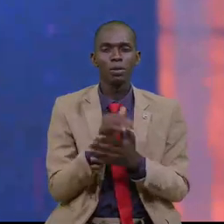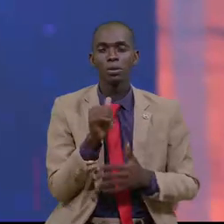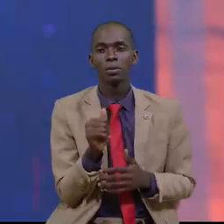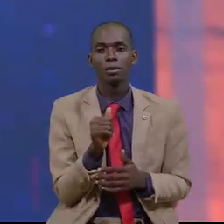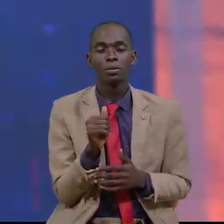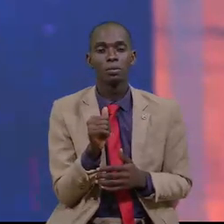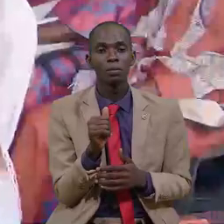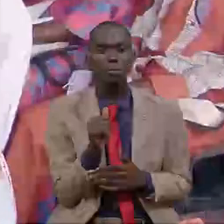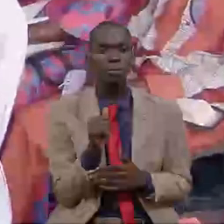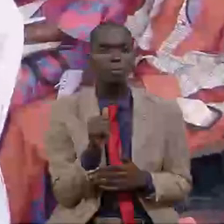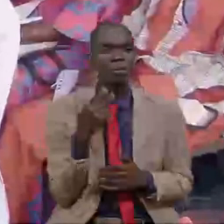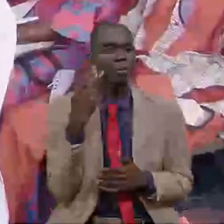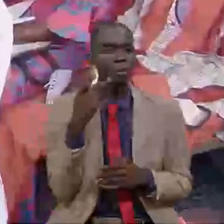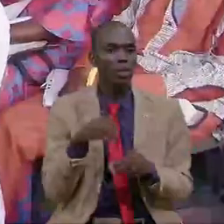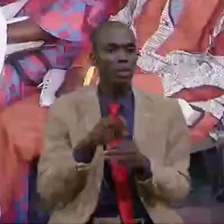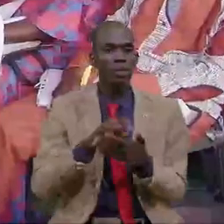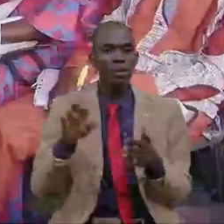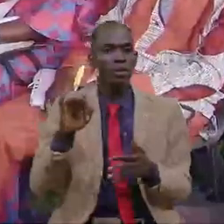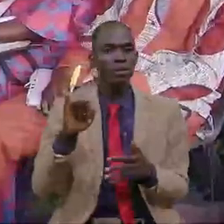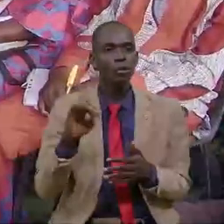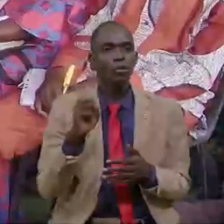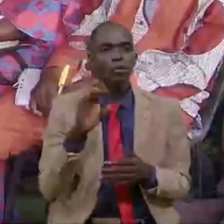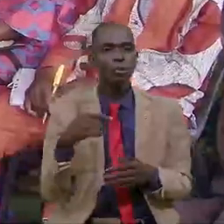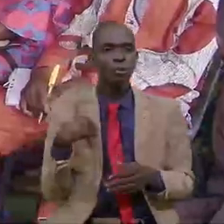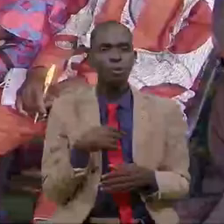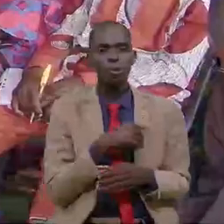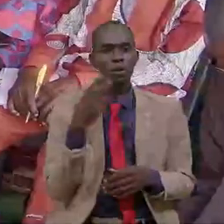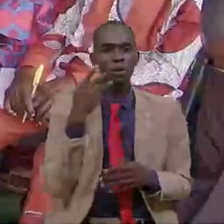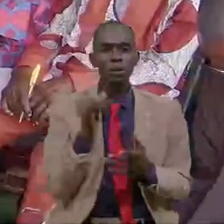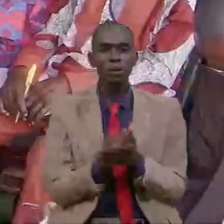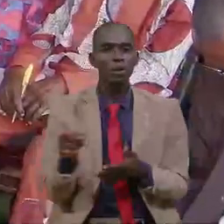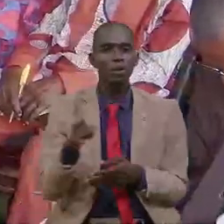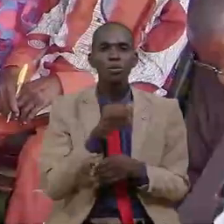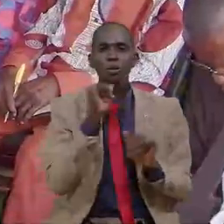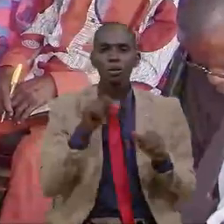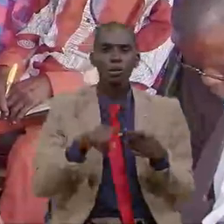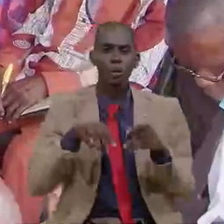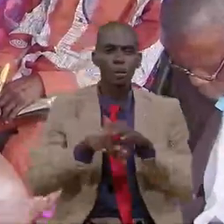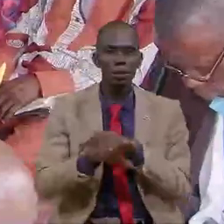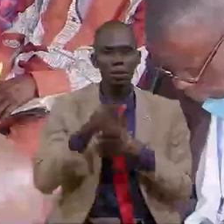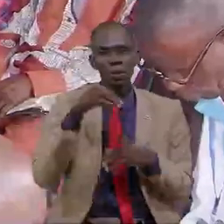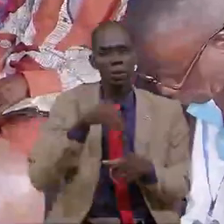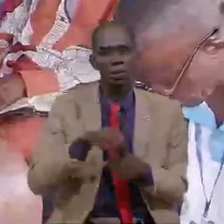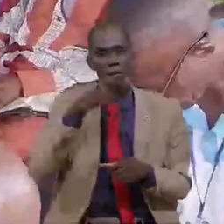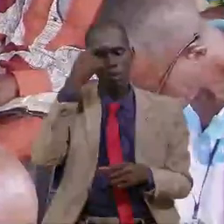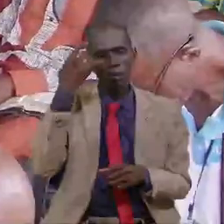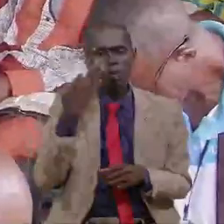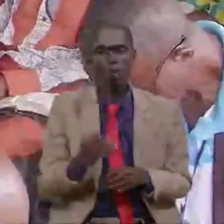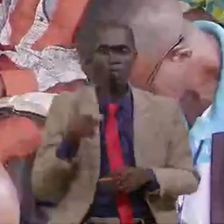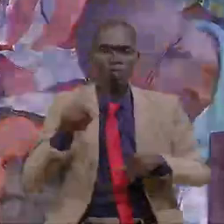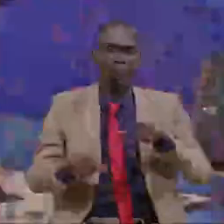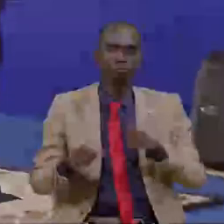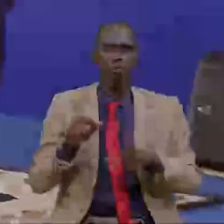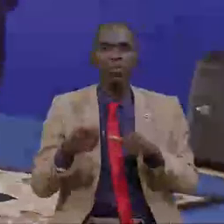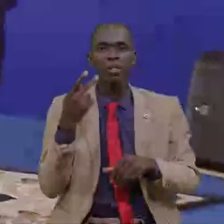19. Aussi voyons-nous qu'ils ne purent y entrer à cause de leur incrédulité.